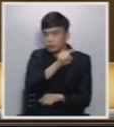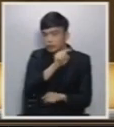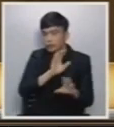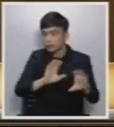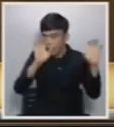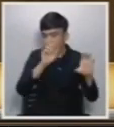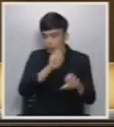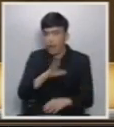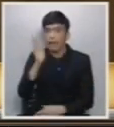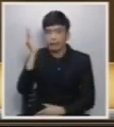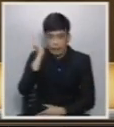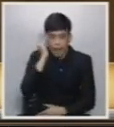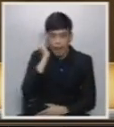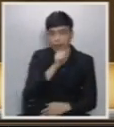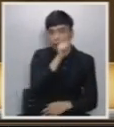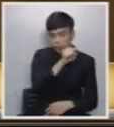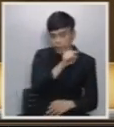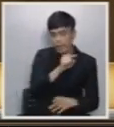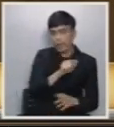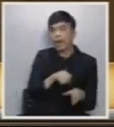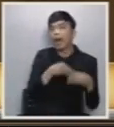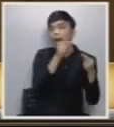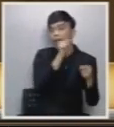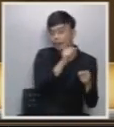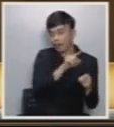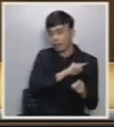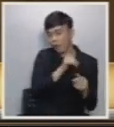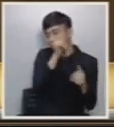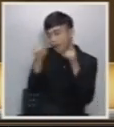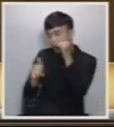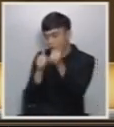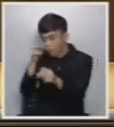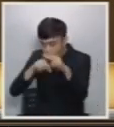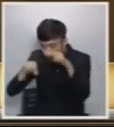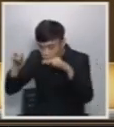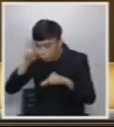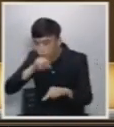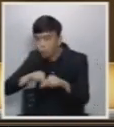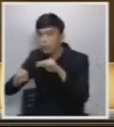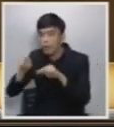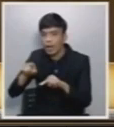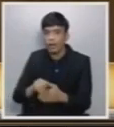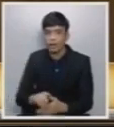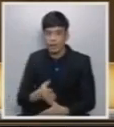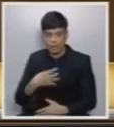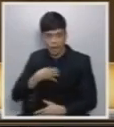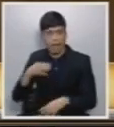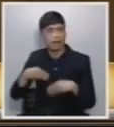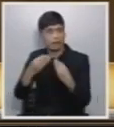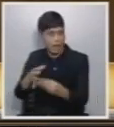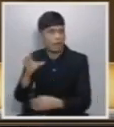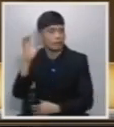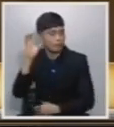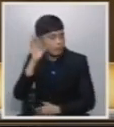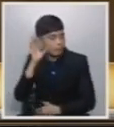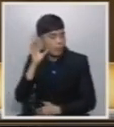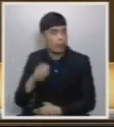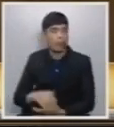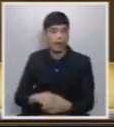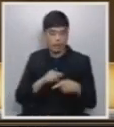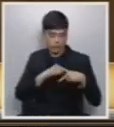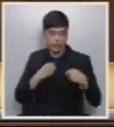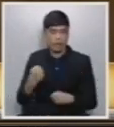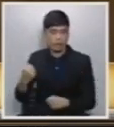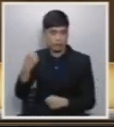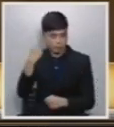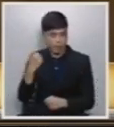ชุมชนแล้วก็จะไปประสานงานกับสำนักงานของท่านด้วยในเขตเลือกตั้งเพื่อให้มั่นใจว่าการจัดงานนั้นไม่ละเมิดสิท